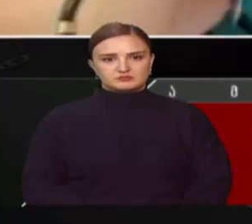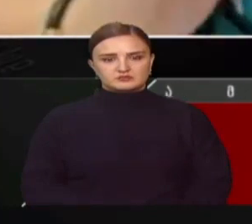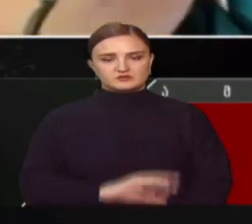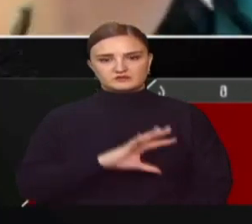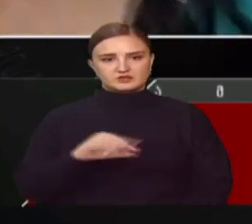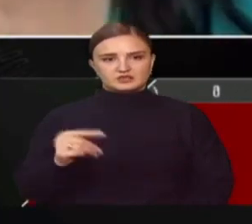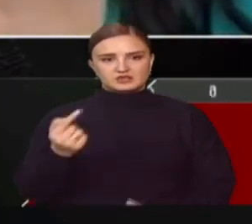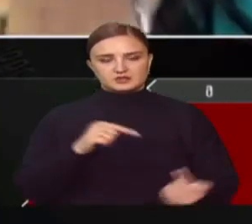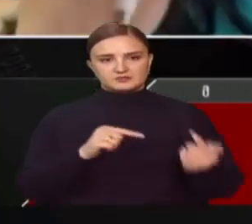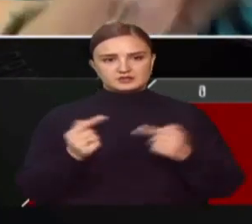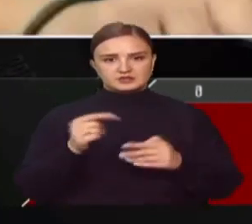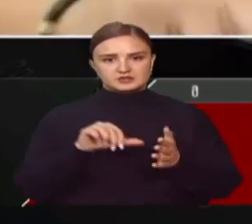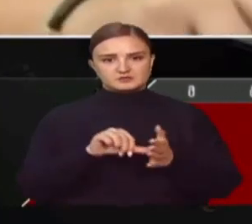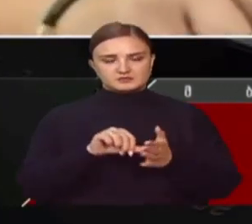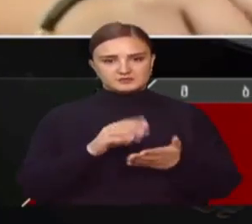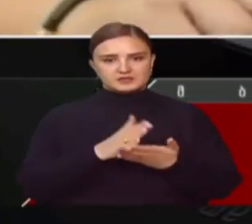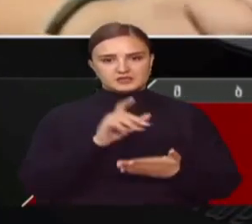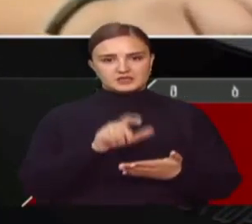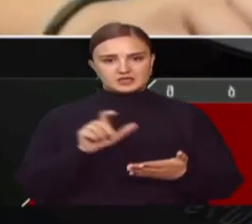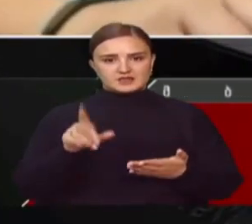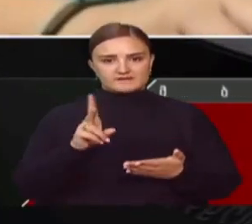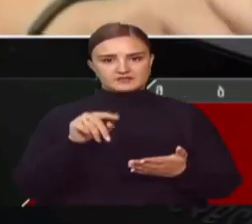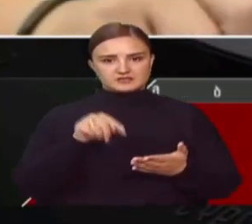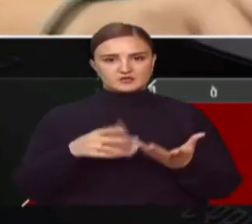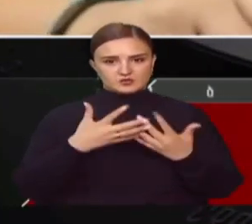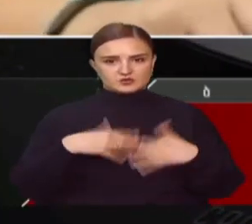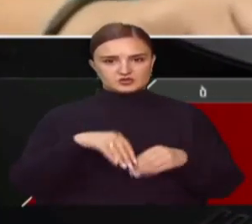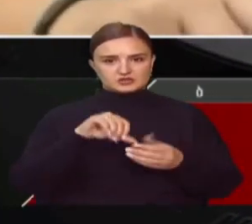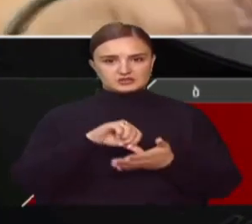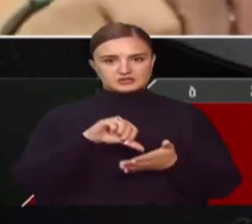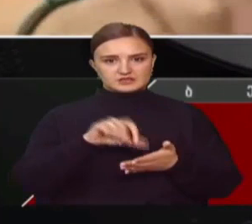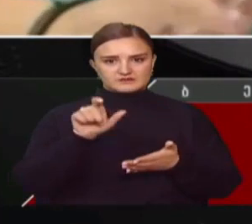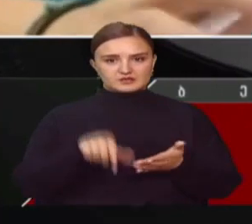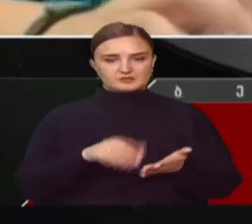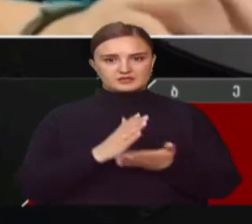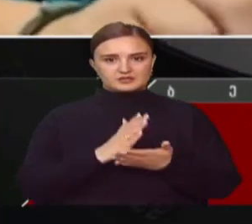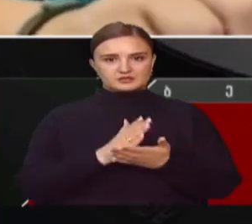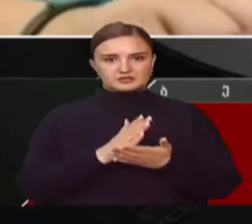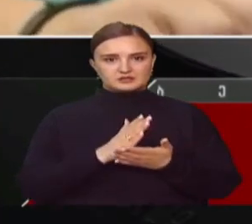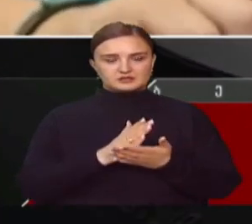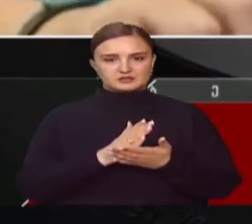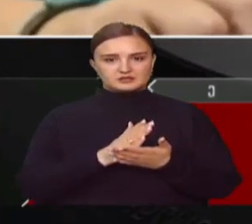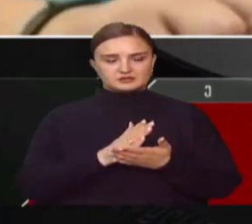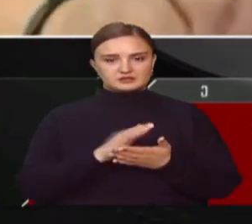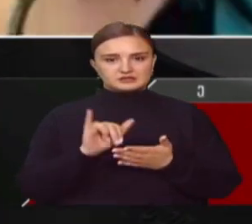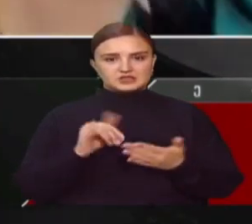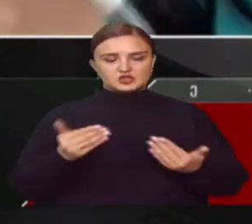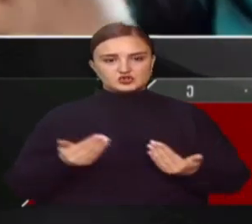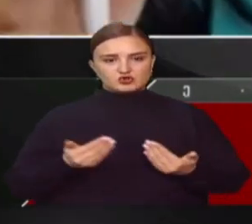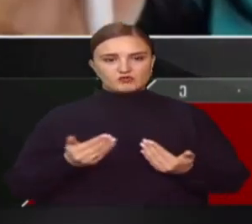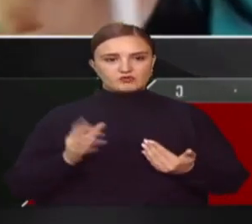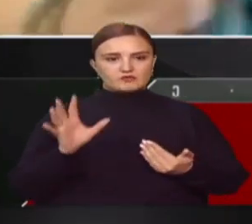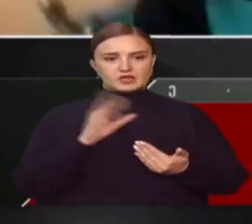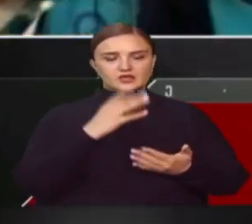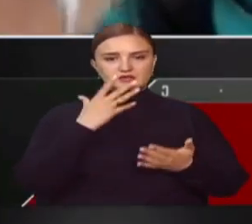ეხმარება, არიან ხალხი, რომლებიც აქ არიან, მათი ოჯახის წევრები, გადმოყვანილები და აღარ აქვთ სად დაბრუნდეს, სად იცხოვრონ და ყველა